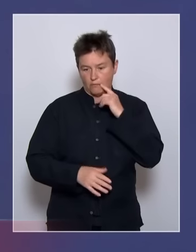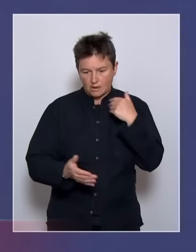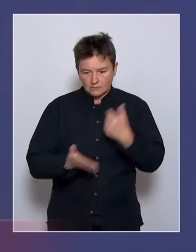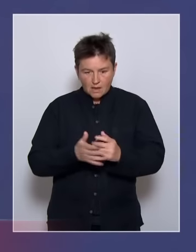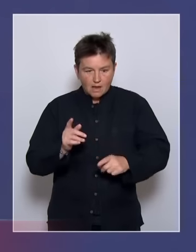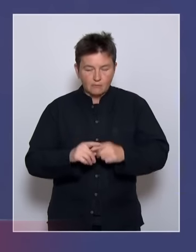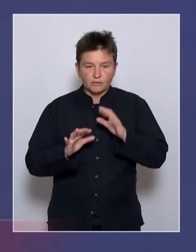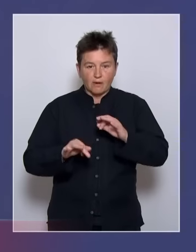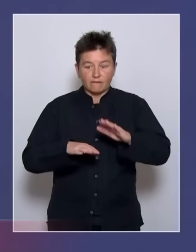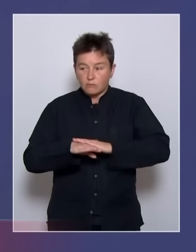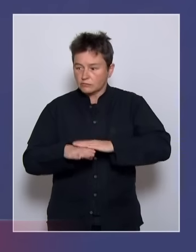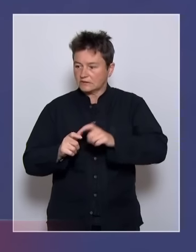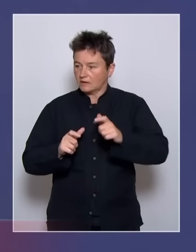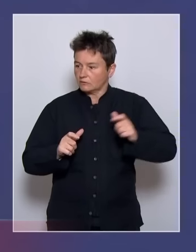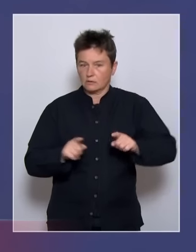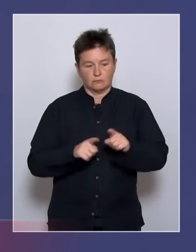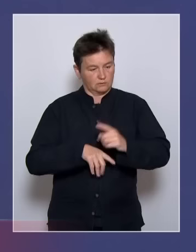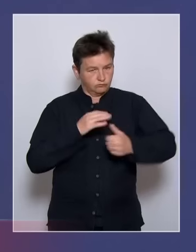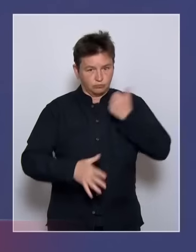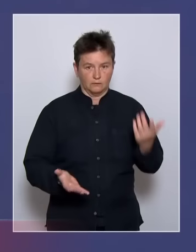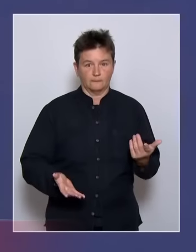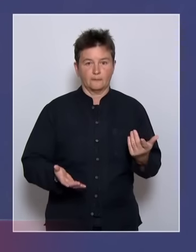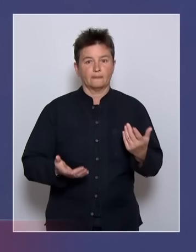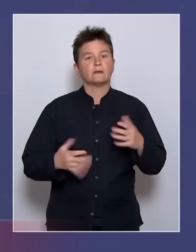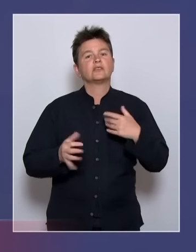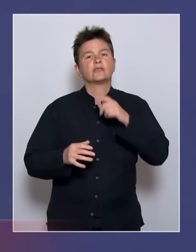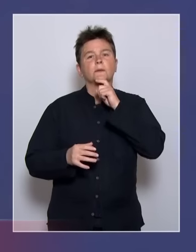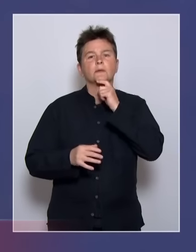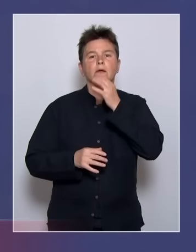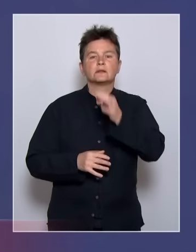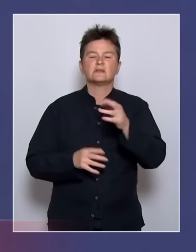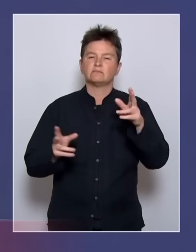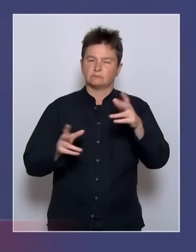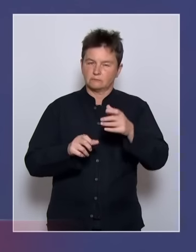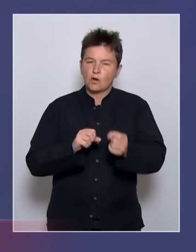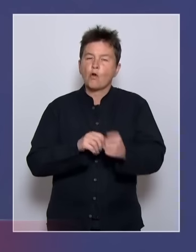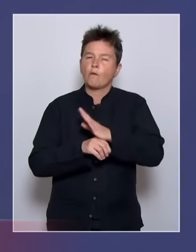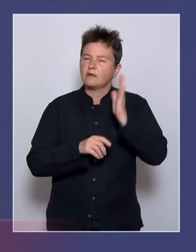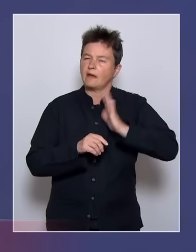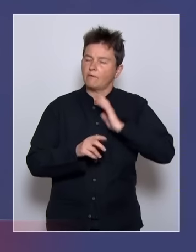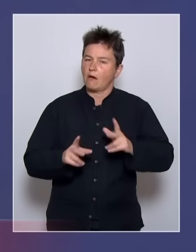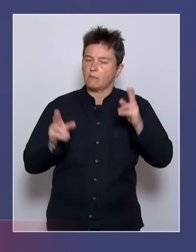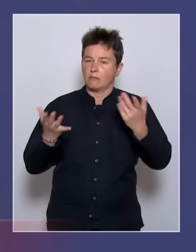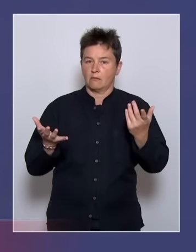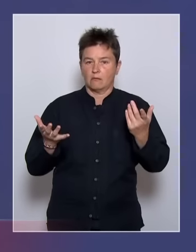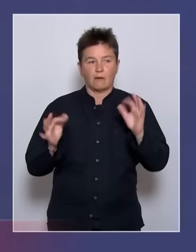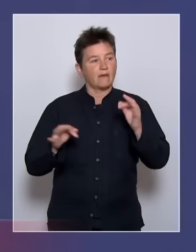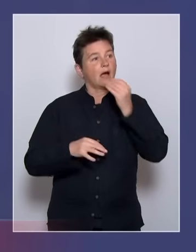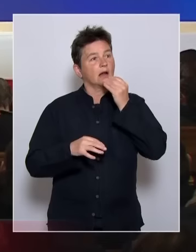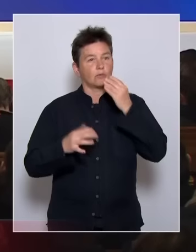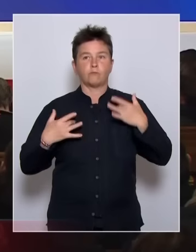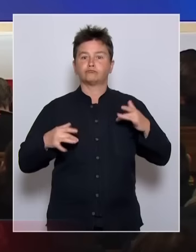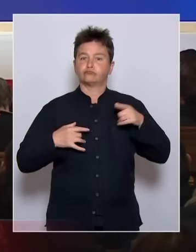de politique industrielle et de souveraineté. Je le disais dès la période Covid. Qui serait assez fou pour déléguer son alimentation